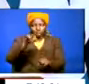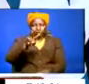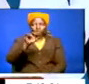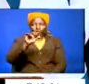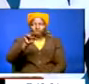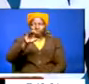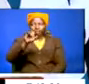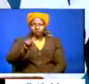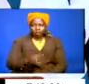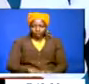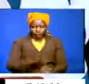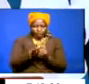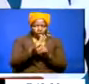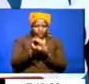Rono.